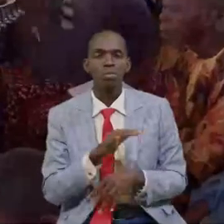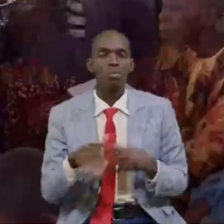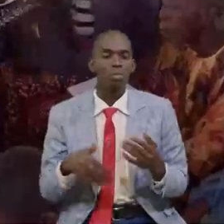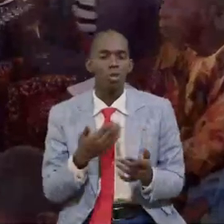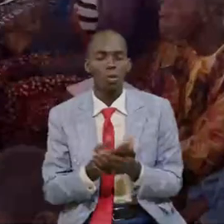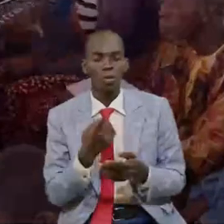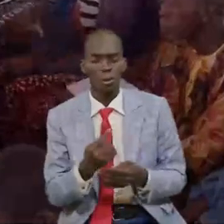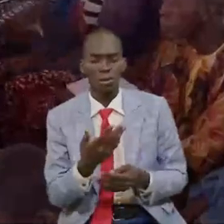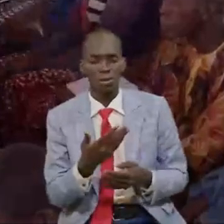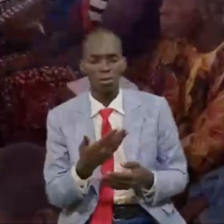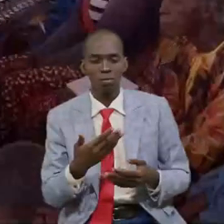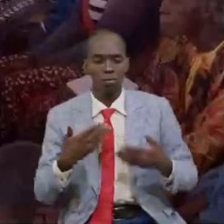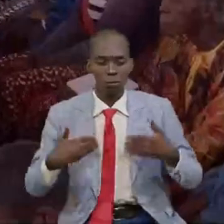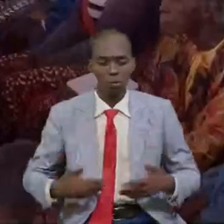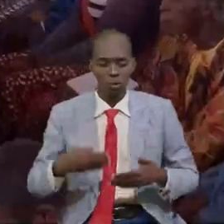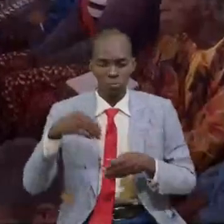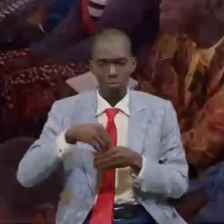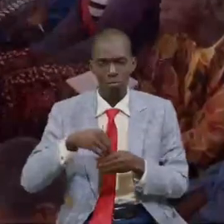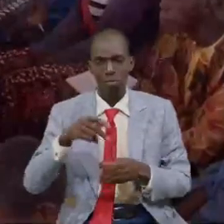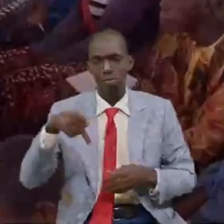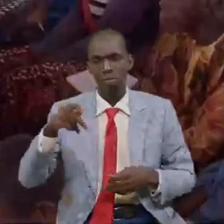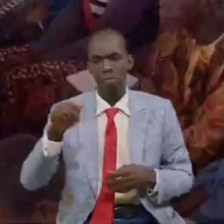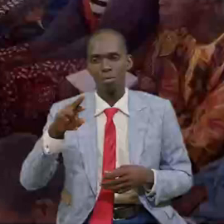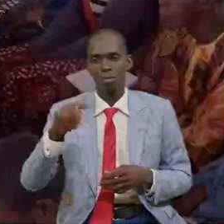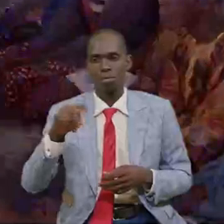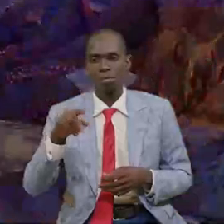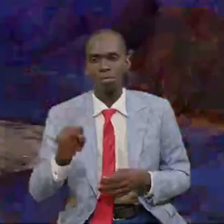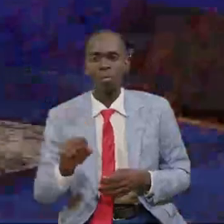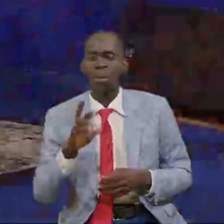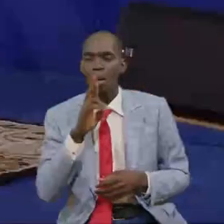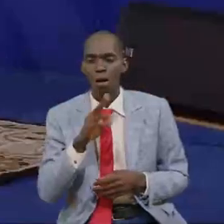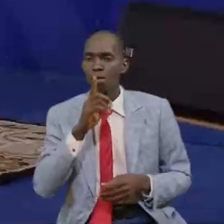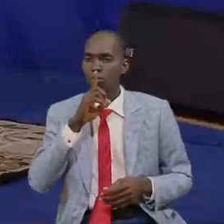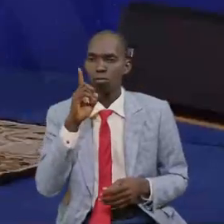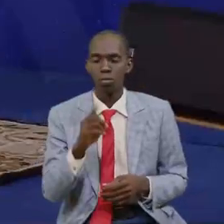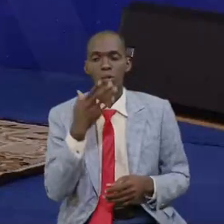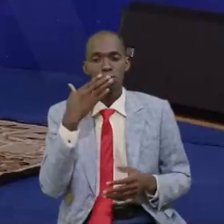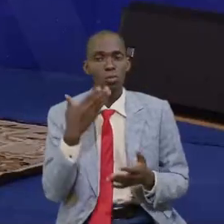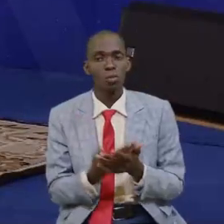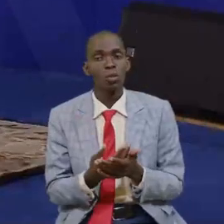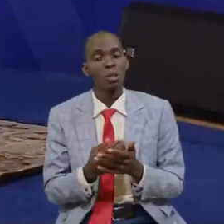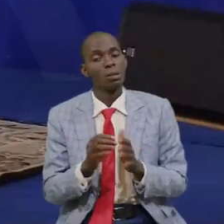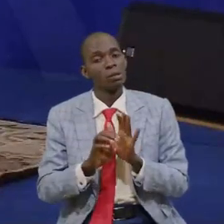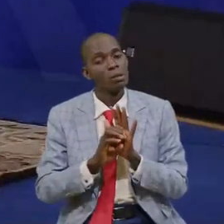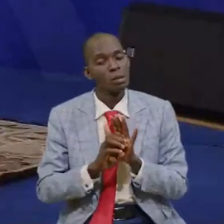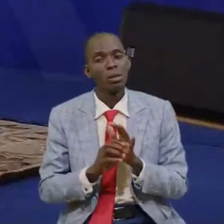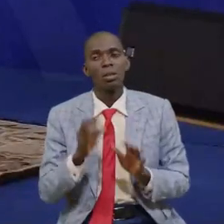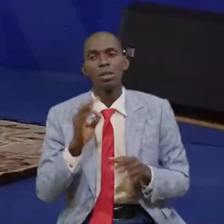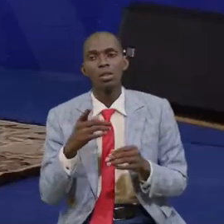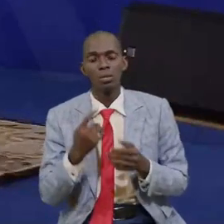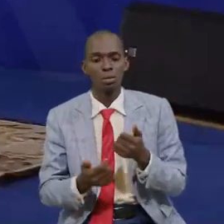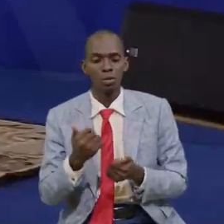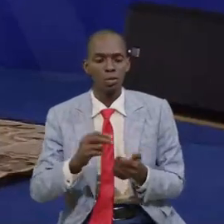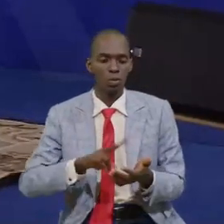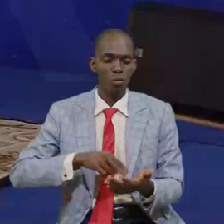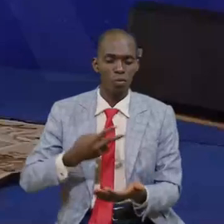que toutes les pièces sont authentiques. Que toutes les parties, les pièces sont authentiques. Une fois,